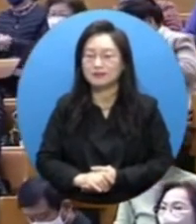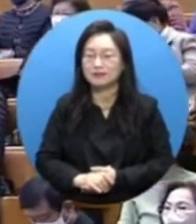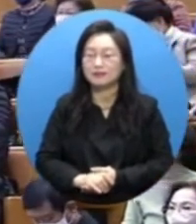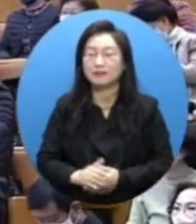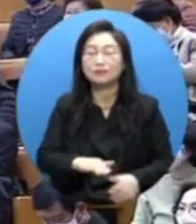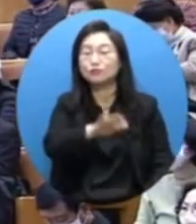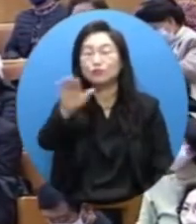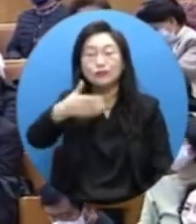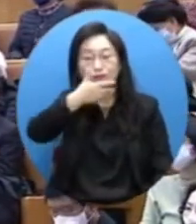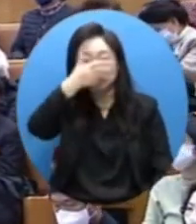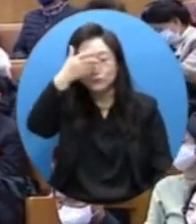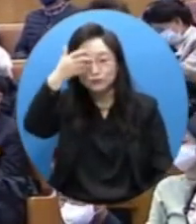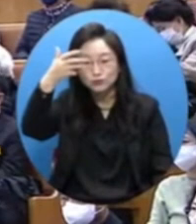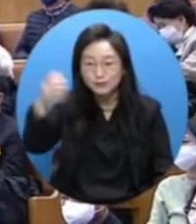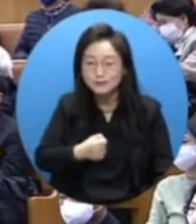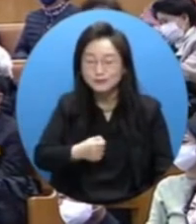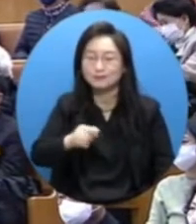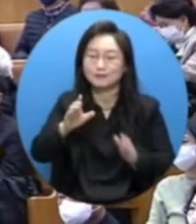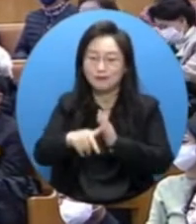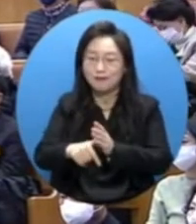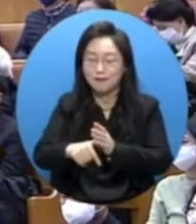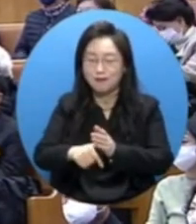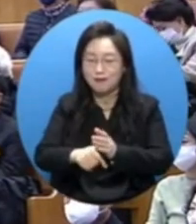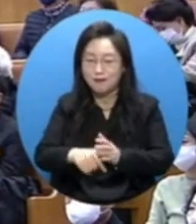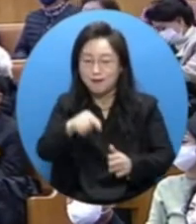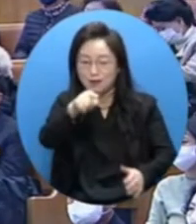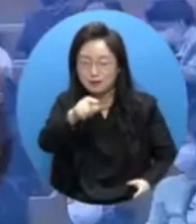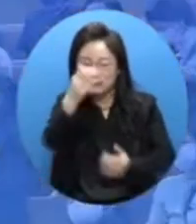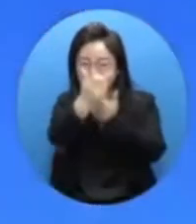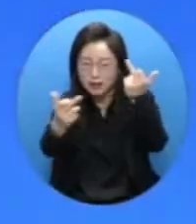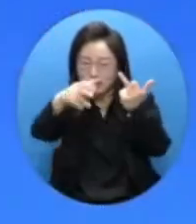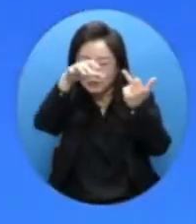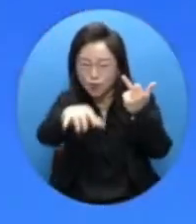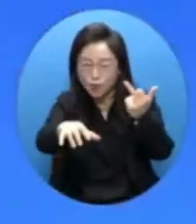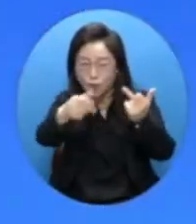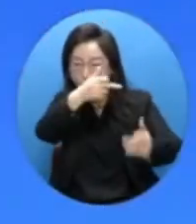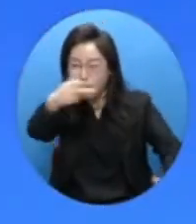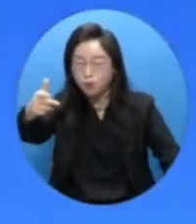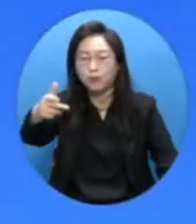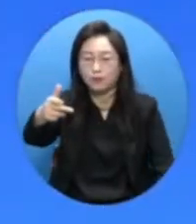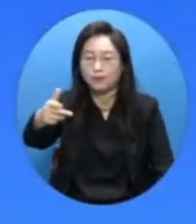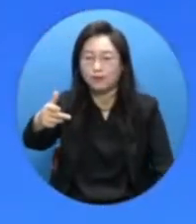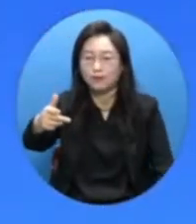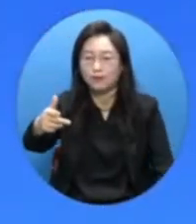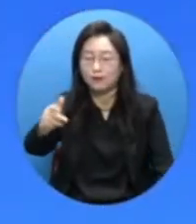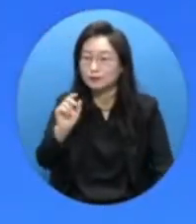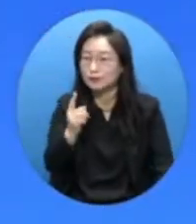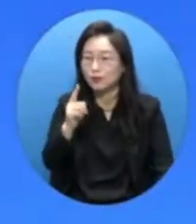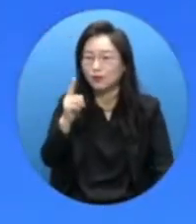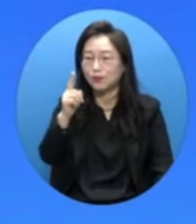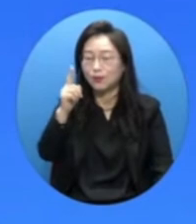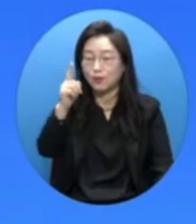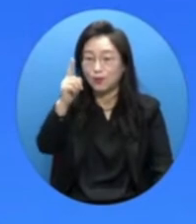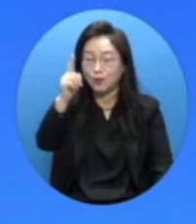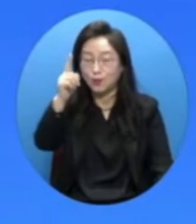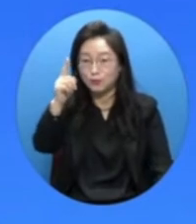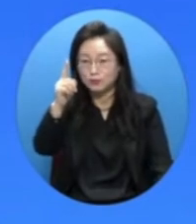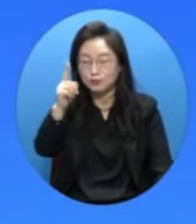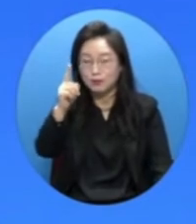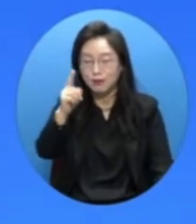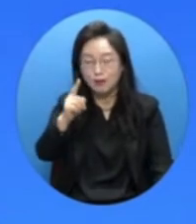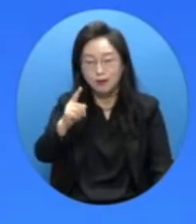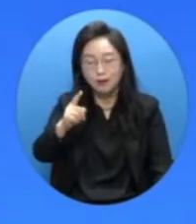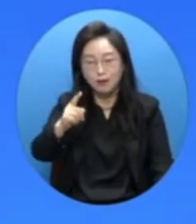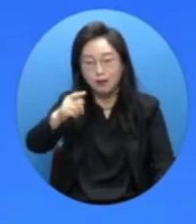우리가 꿈꾸고 나갈 때 우리 앞에 헤브론 산지 같은 큰 높은 절벽과 같은